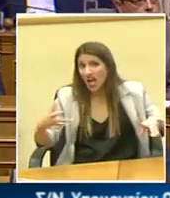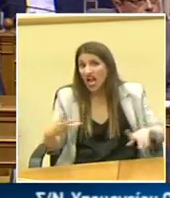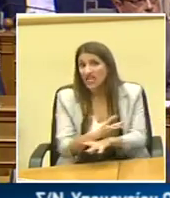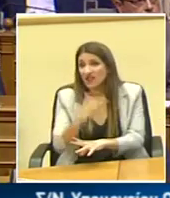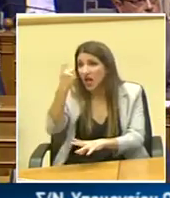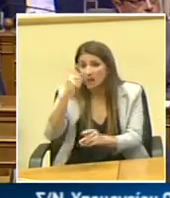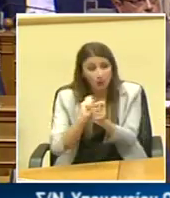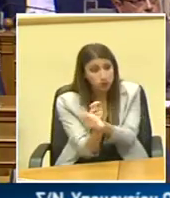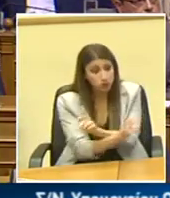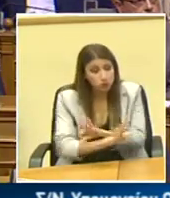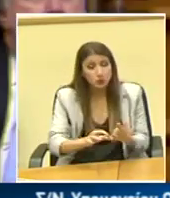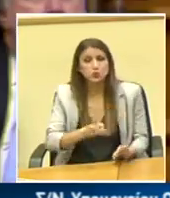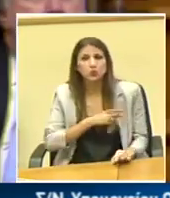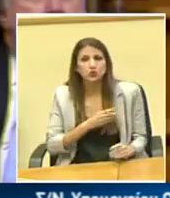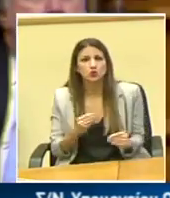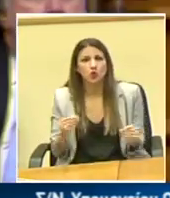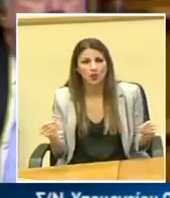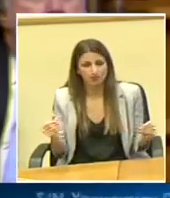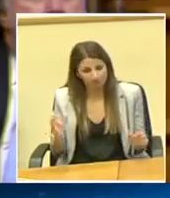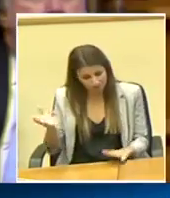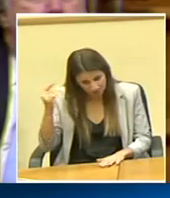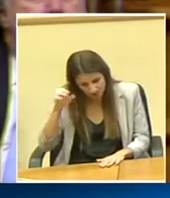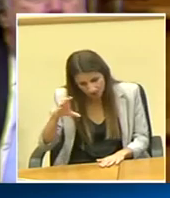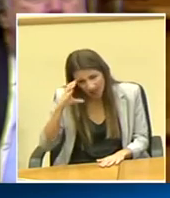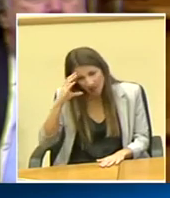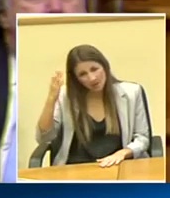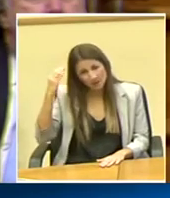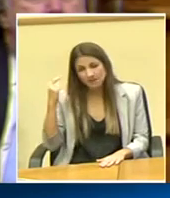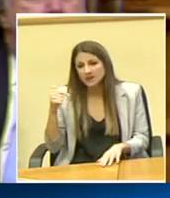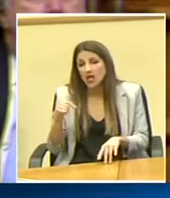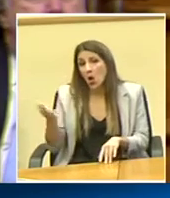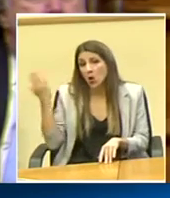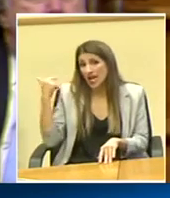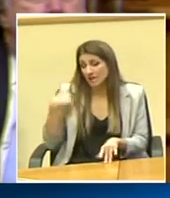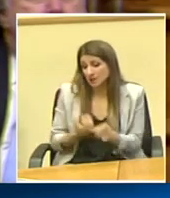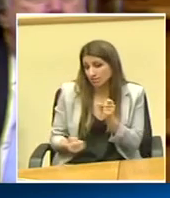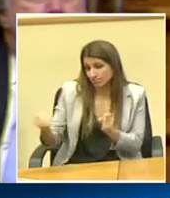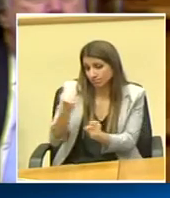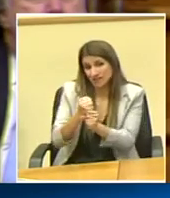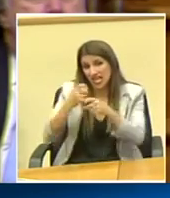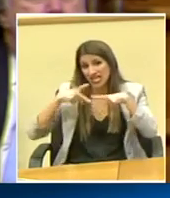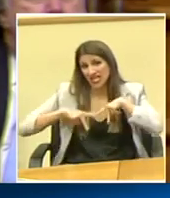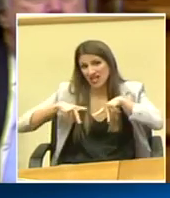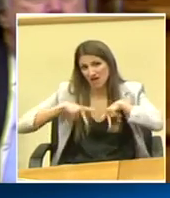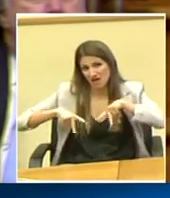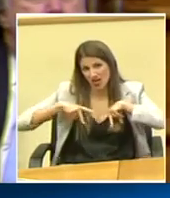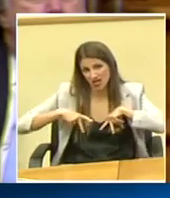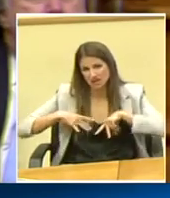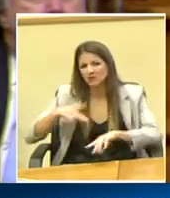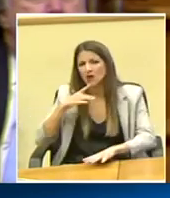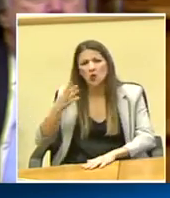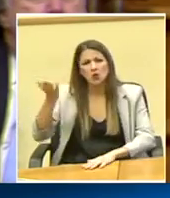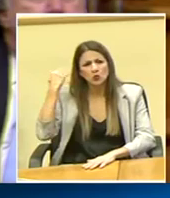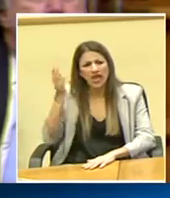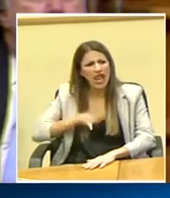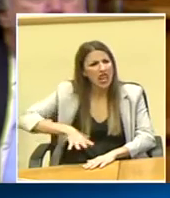μια χώρα στην οποία η συνείδηση του μέσου Έλληνα, στη συνείδηση του μέσου Έλληνα η λέξη μεταρρύθμιση